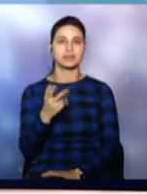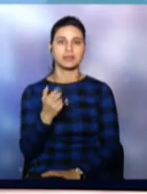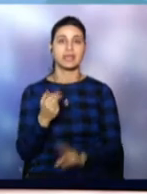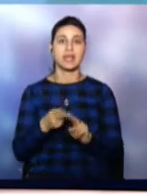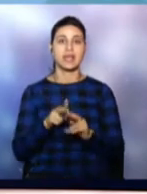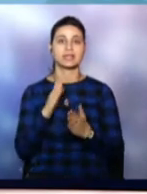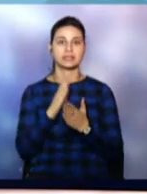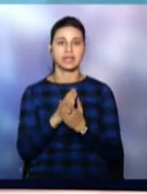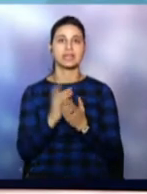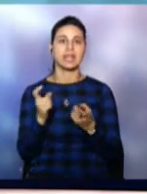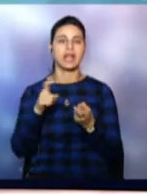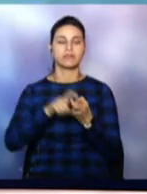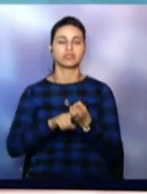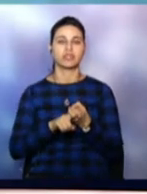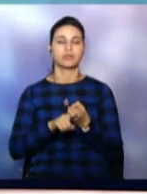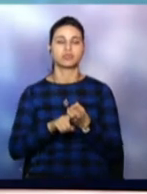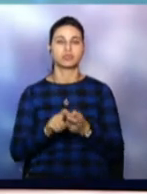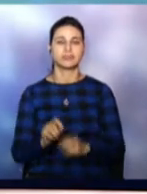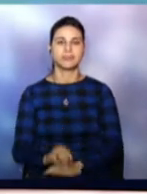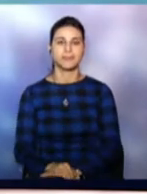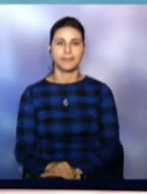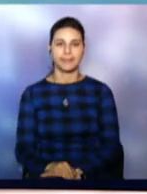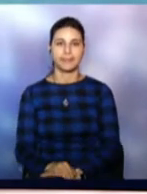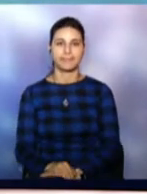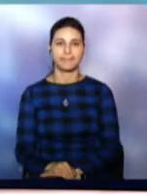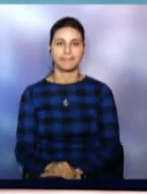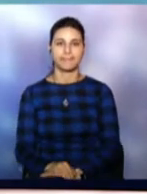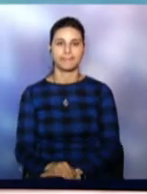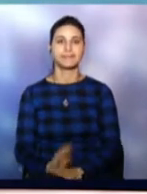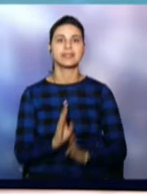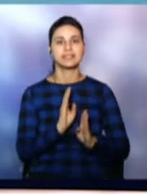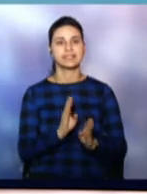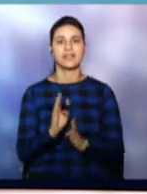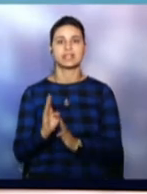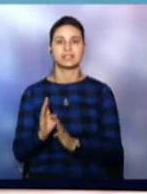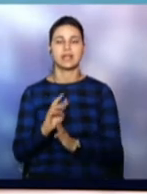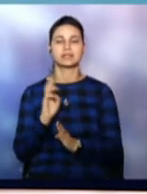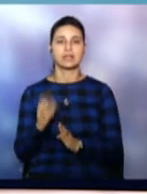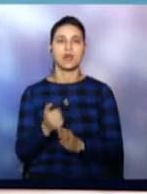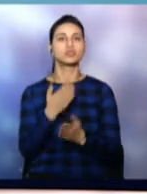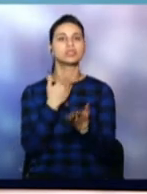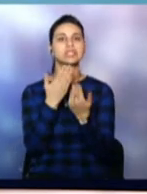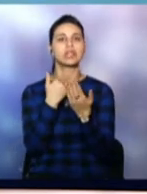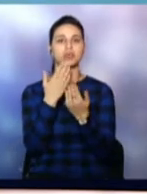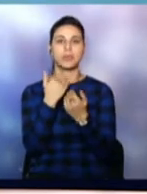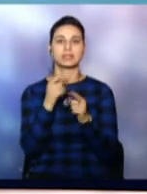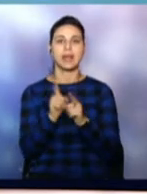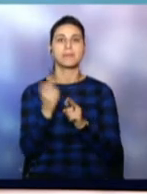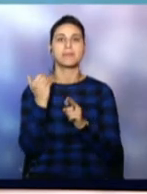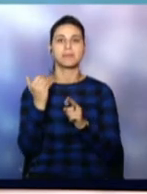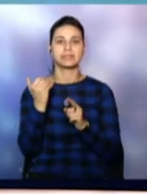არის რეფლექსურად დაკავშირებული რაღაცა გარკვეულ ქცევასთან და გარკვეულ ურთიერთობასთან.